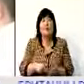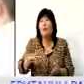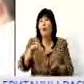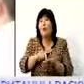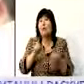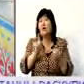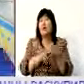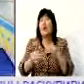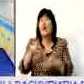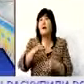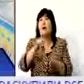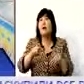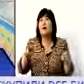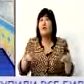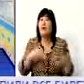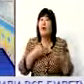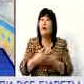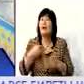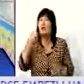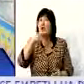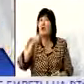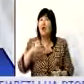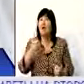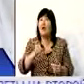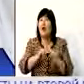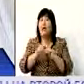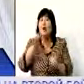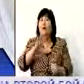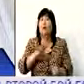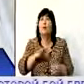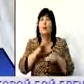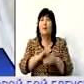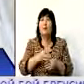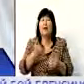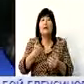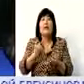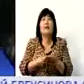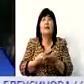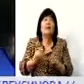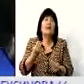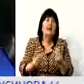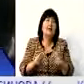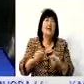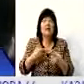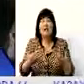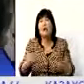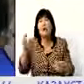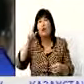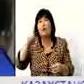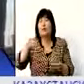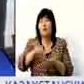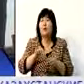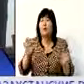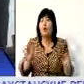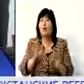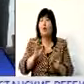Участники встречи обсудили вопросы формирования патриотической личности. В рамках обмена опытом были проведены интерактивные игры и панорамные уроки. Учащиеся школ представили